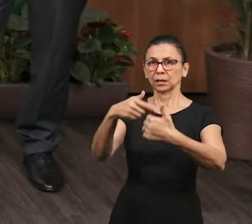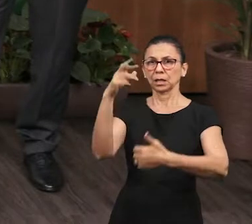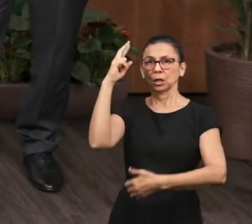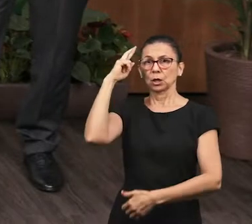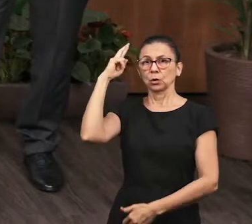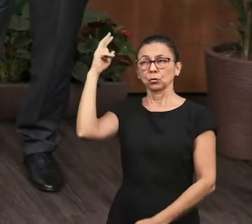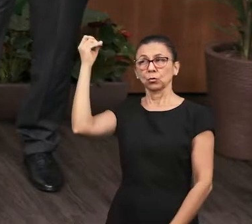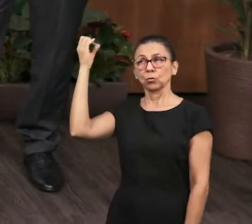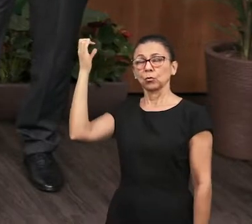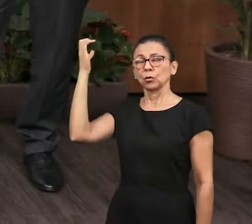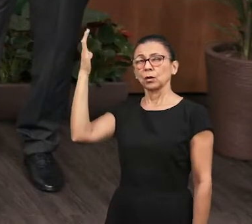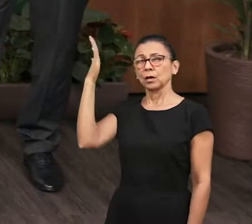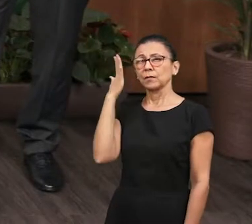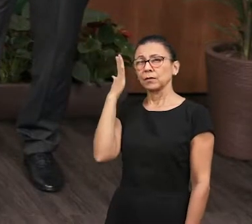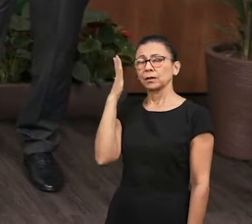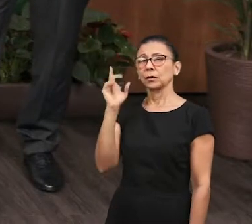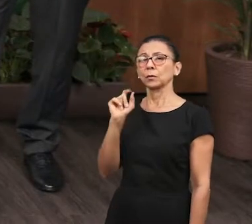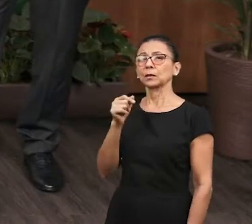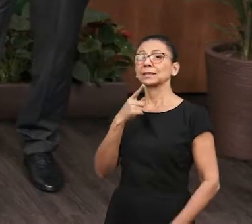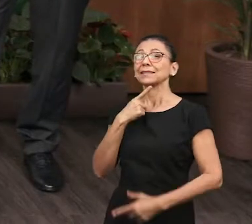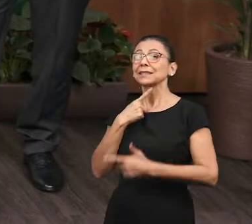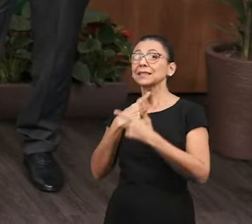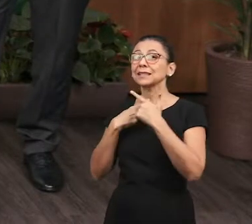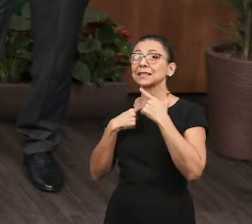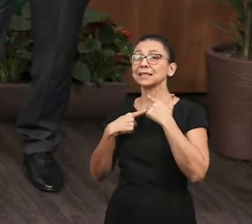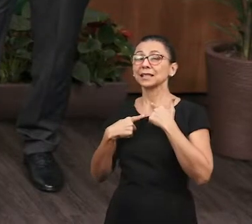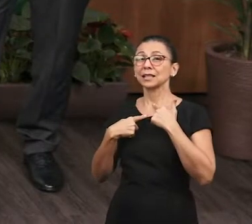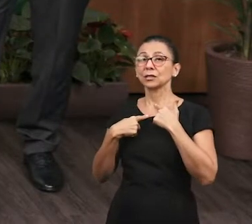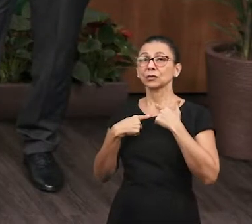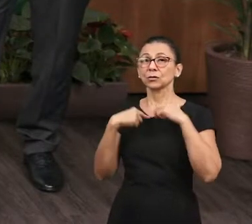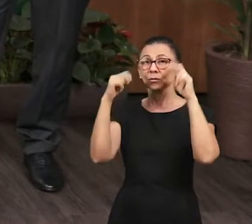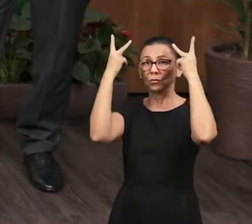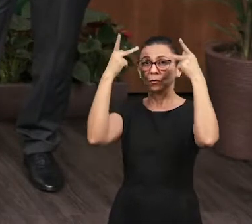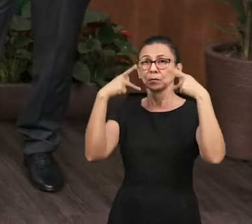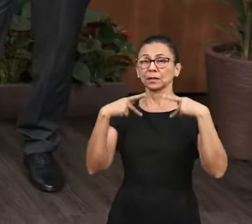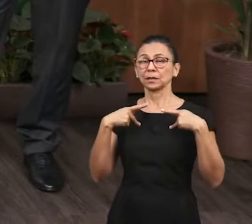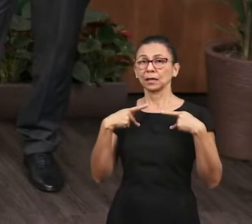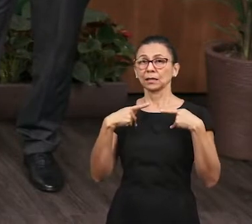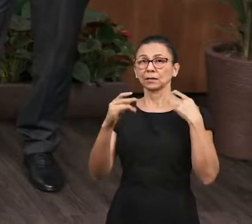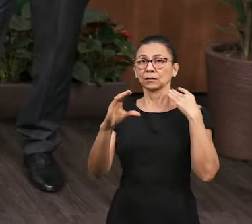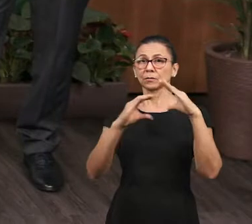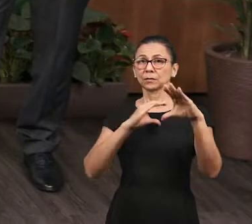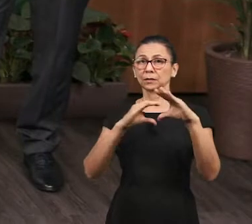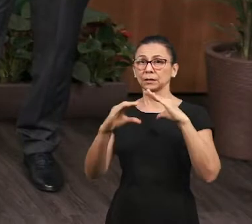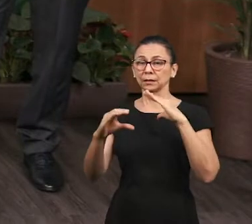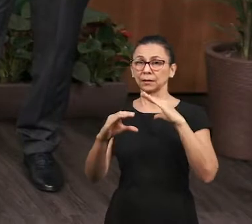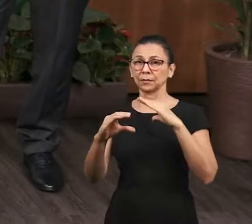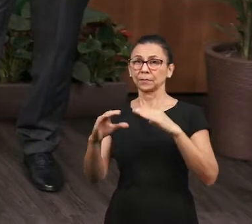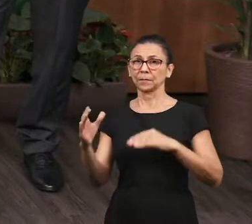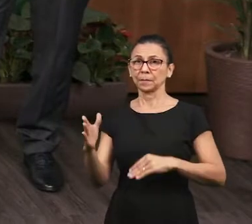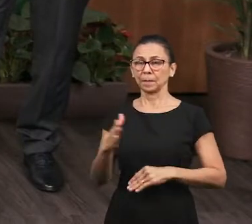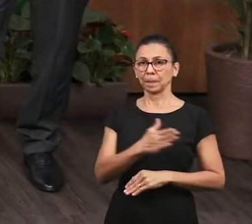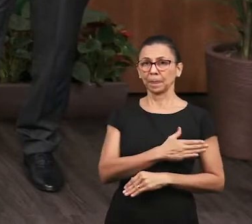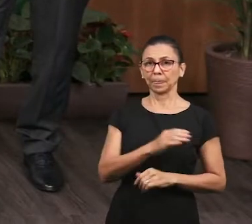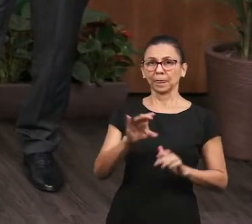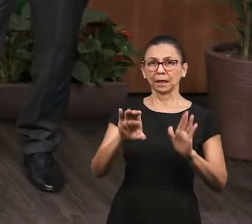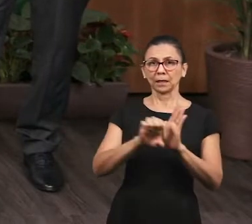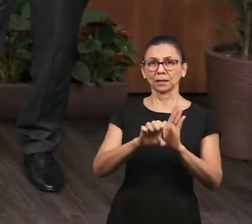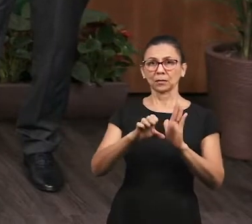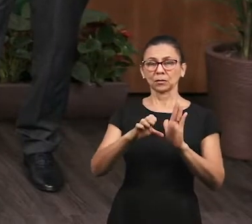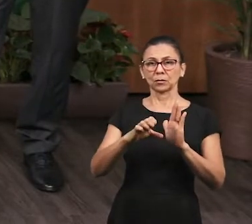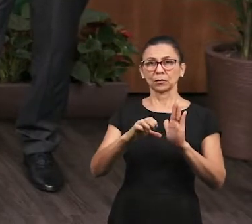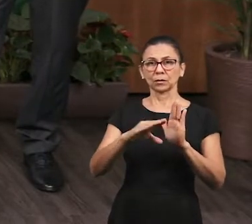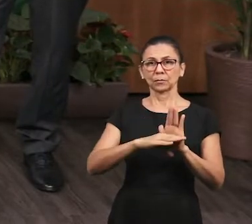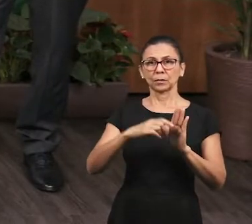храма и скинии, потому что Бог желал говорить к человеку. Давайте посмотрим книга Исход,